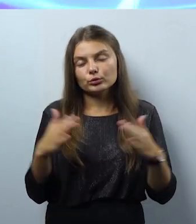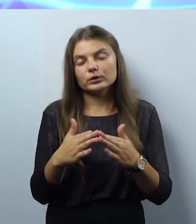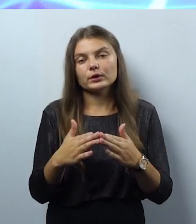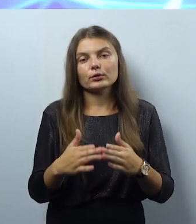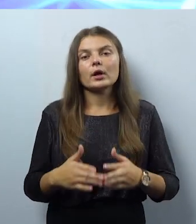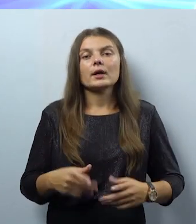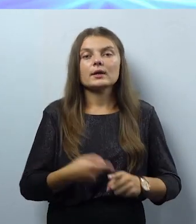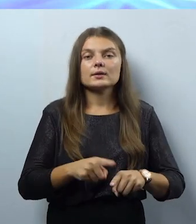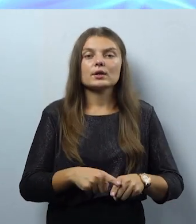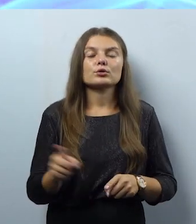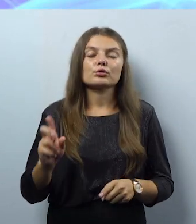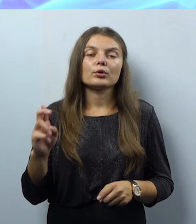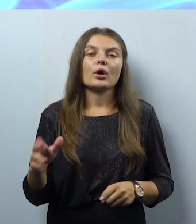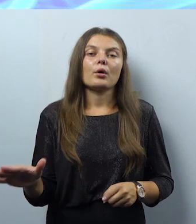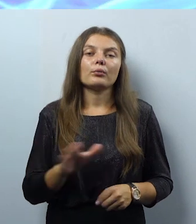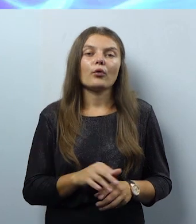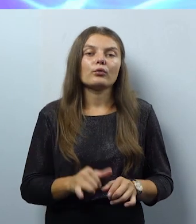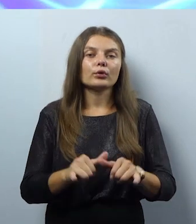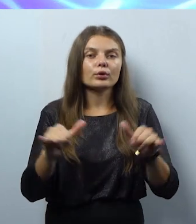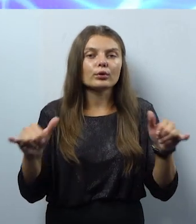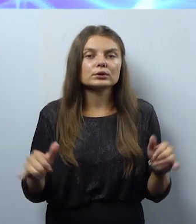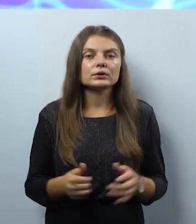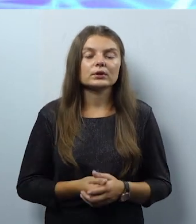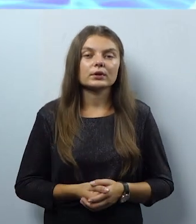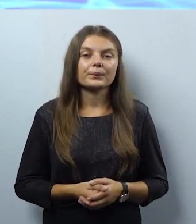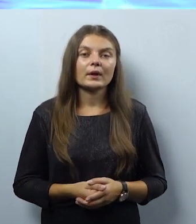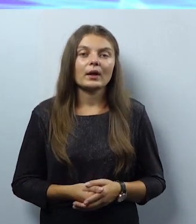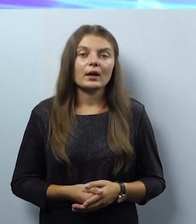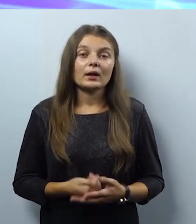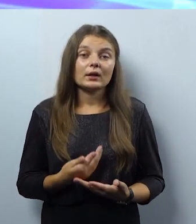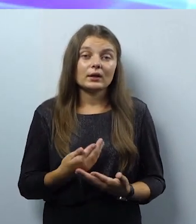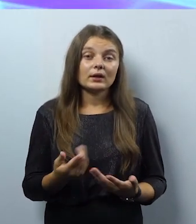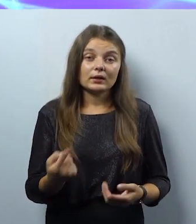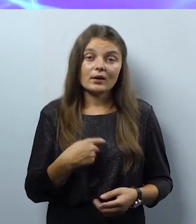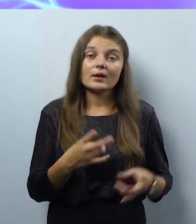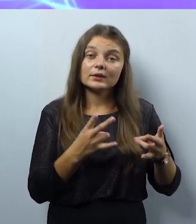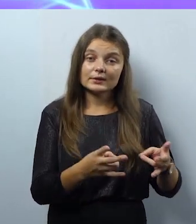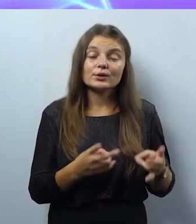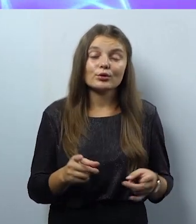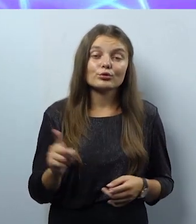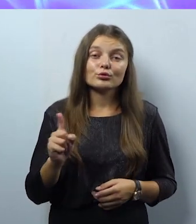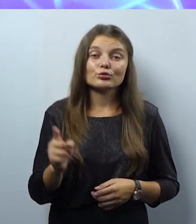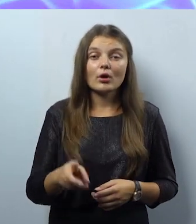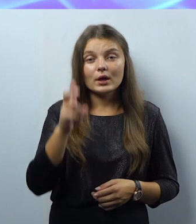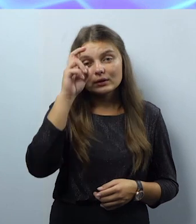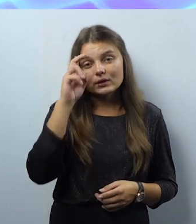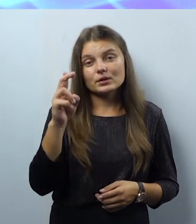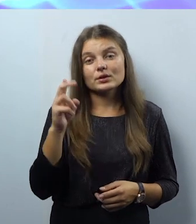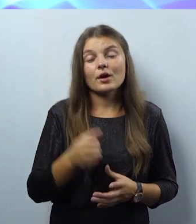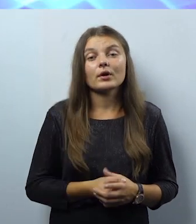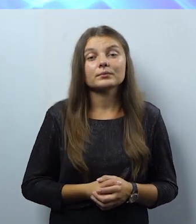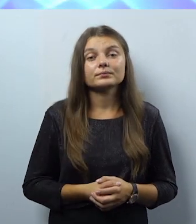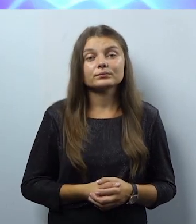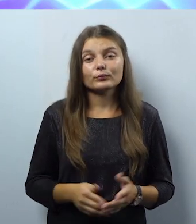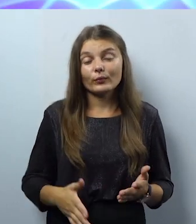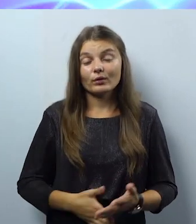також лікарні. Питань буде багато. Але я надіюсь, держава також підставить плече, я маю на увазі в другому факторі, з